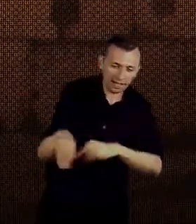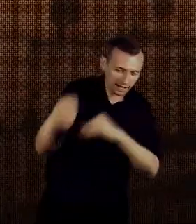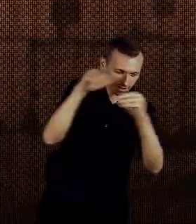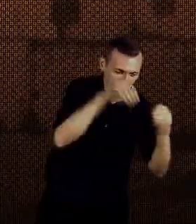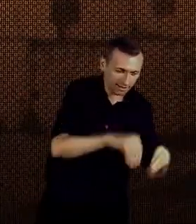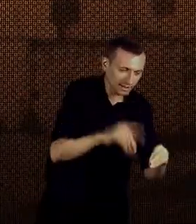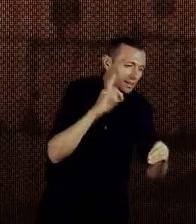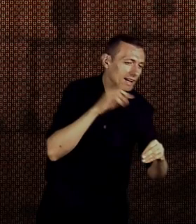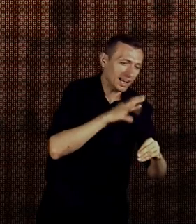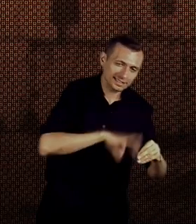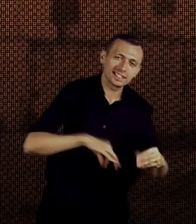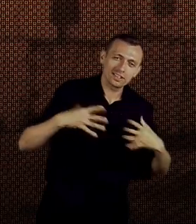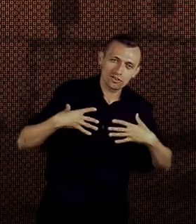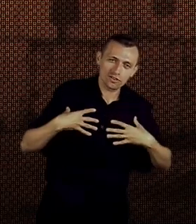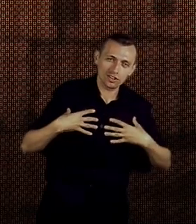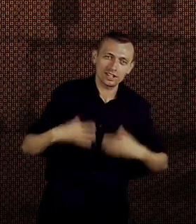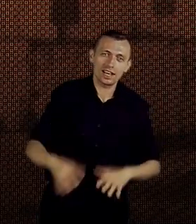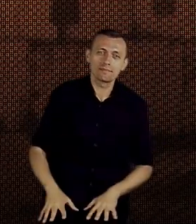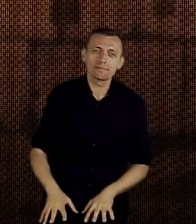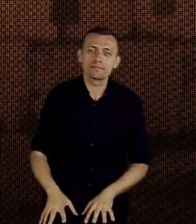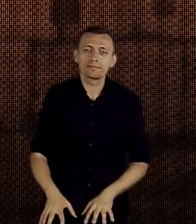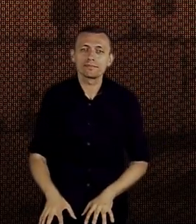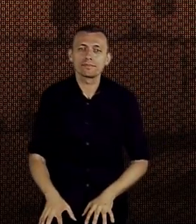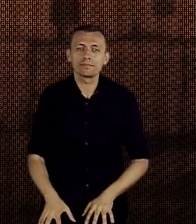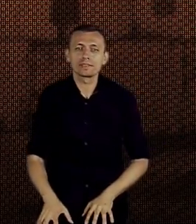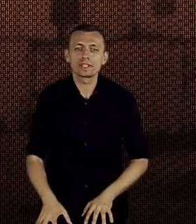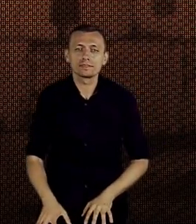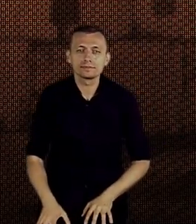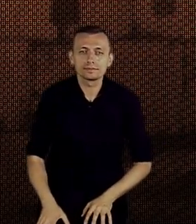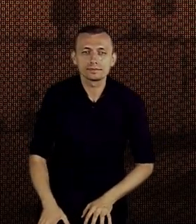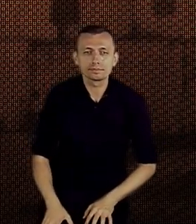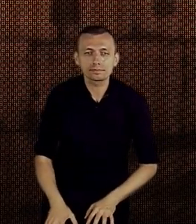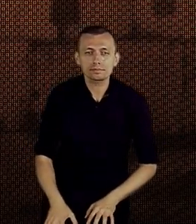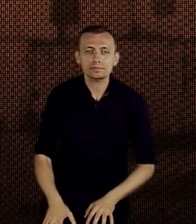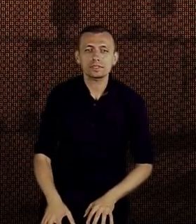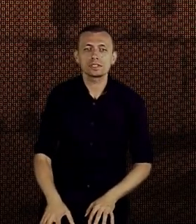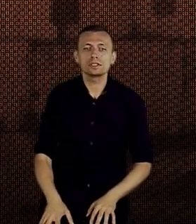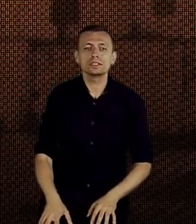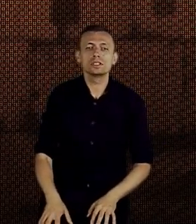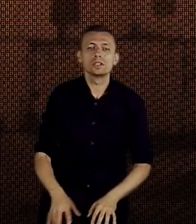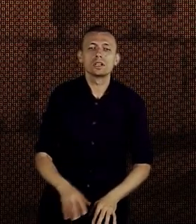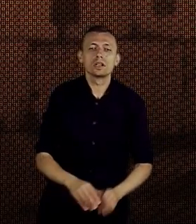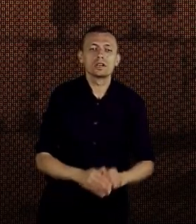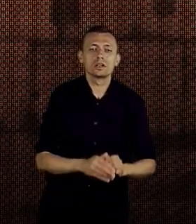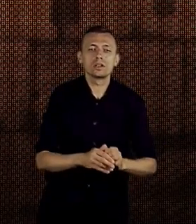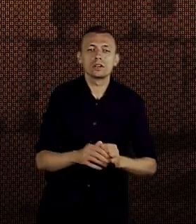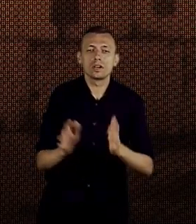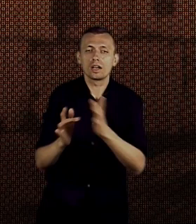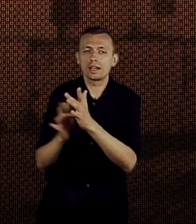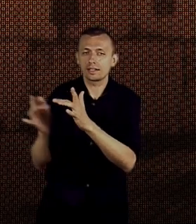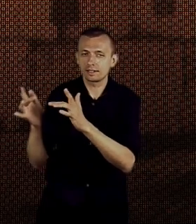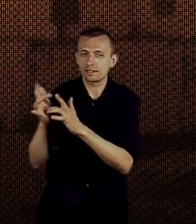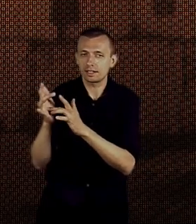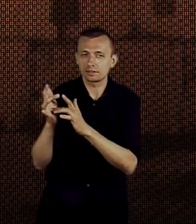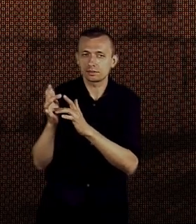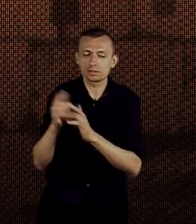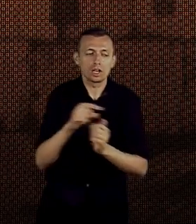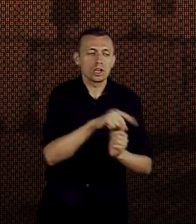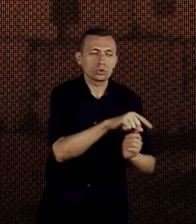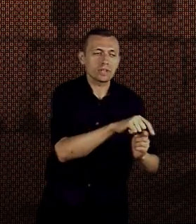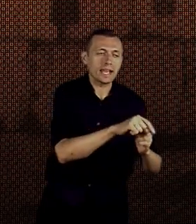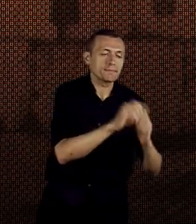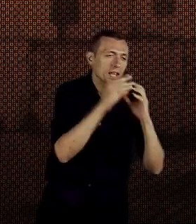przenośni, a Jezus dosłownie zmartwychwstał. Niesamowite jest to, co Bóg